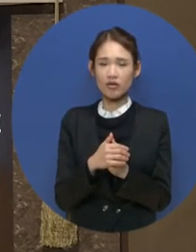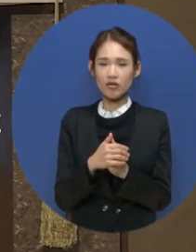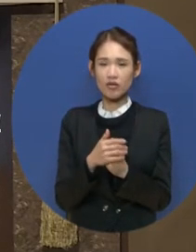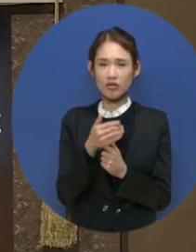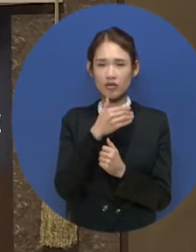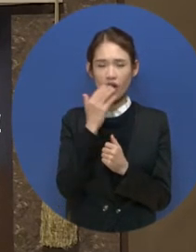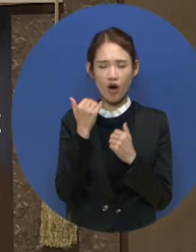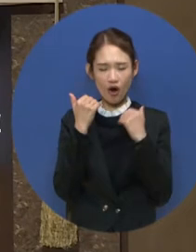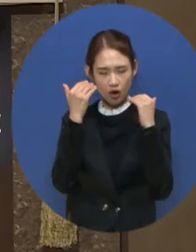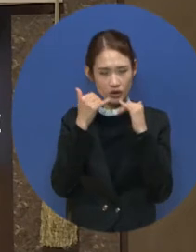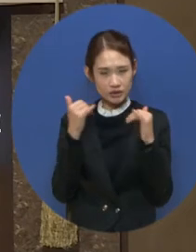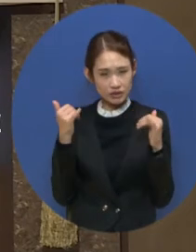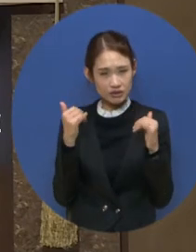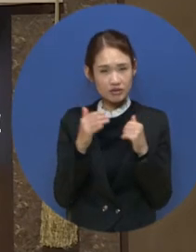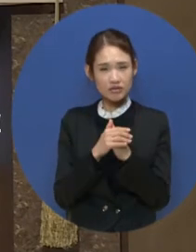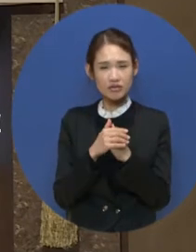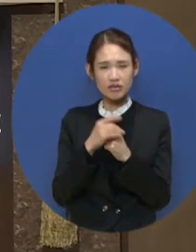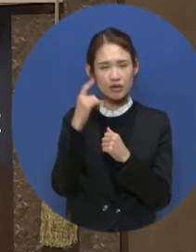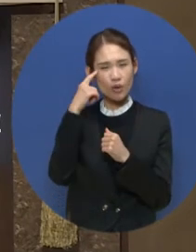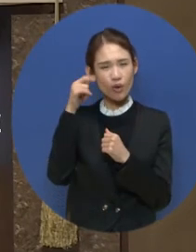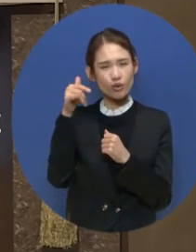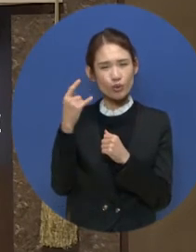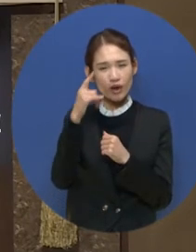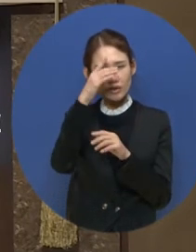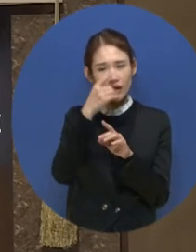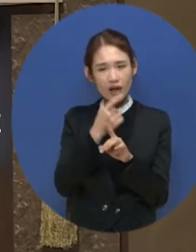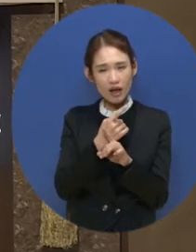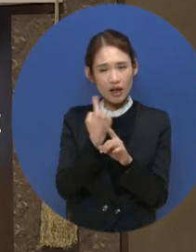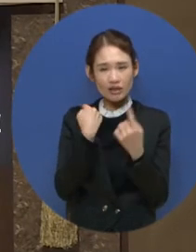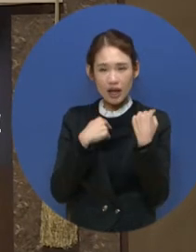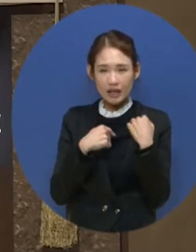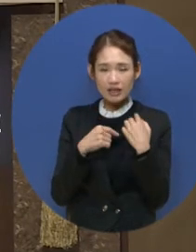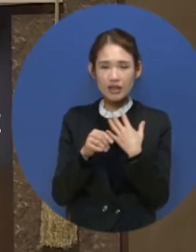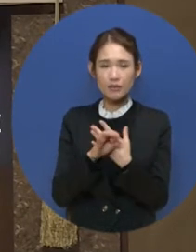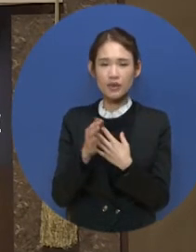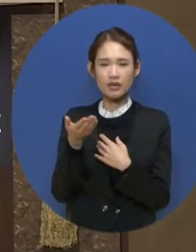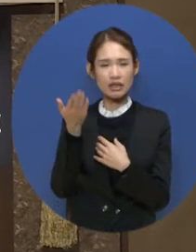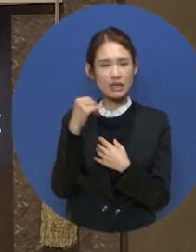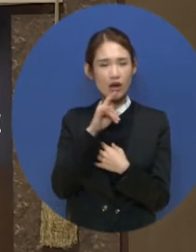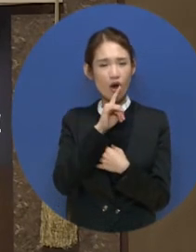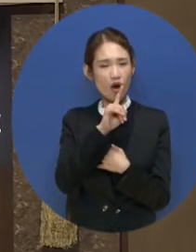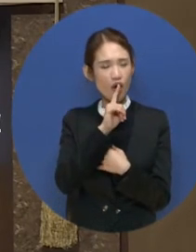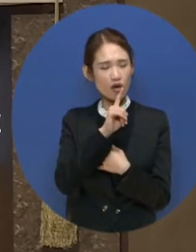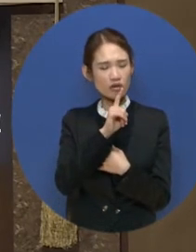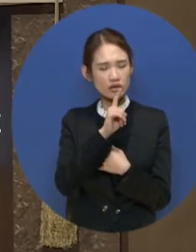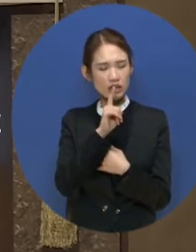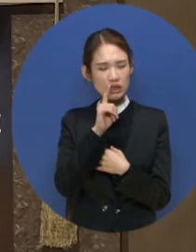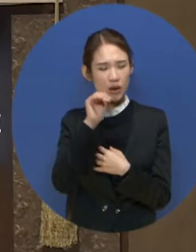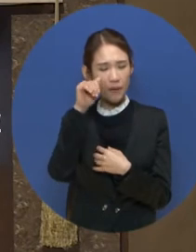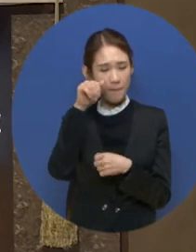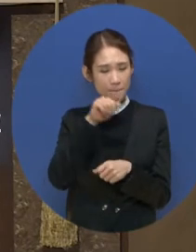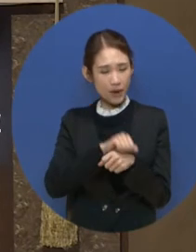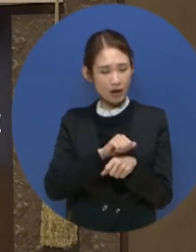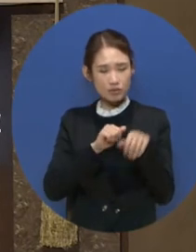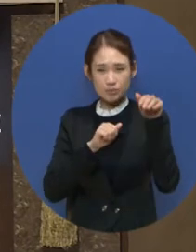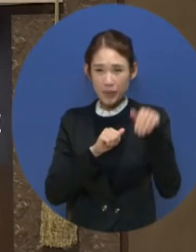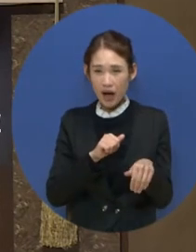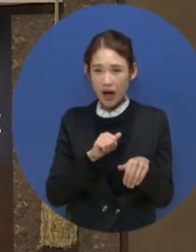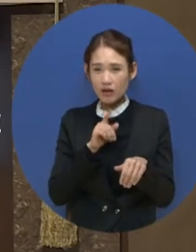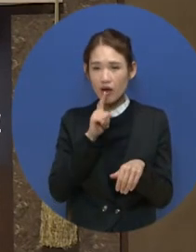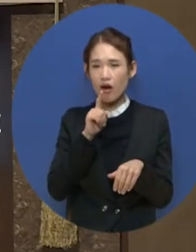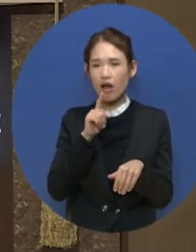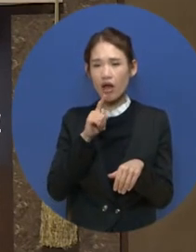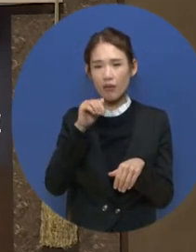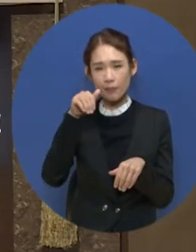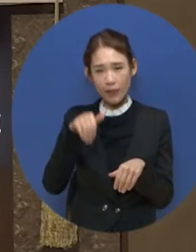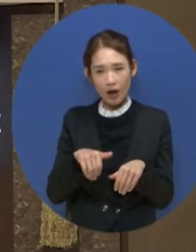내를 다치셔서 가지고 어르신들이 뇌를 다 치시면 예전에 언어의 유창성 이 떨어지면서 발음이 잘 안되는 경우가